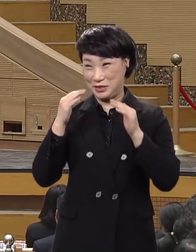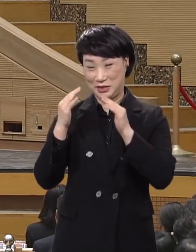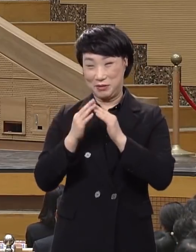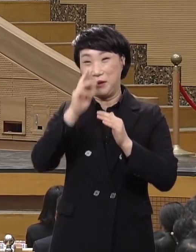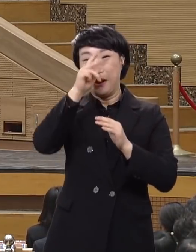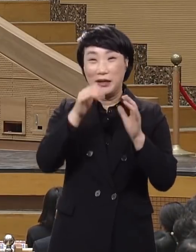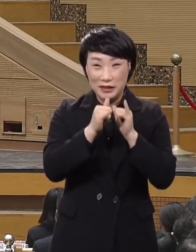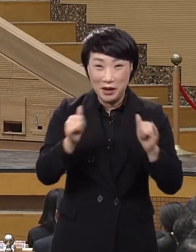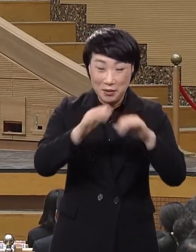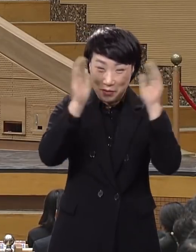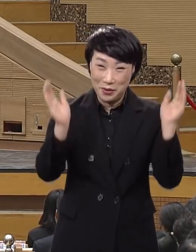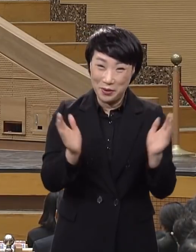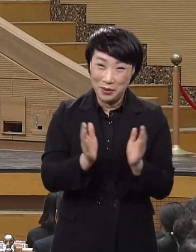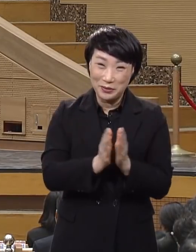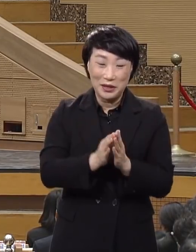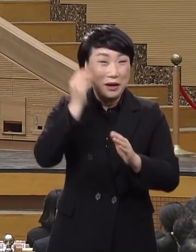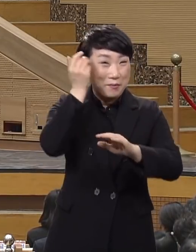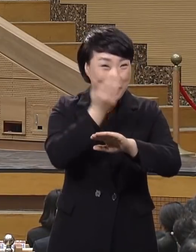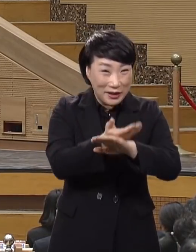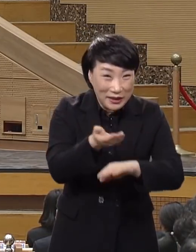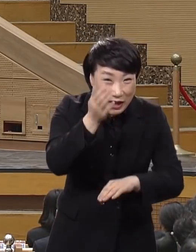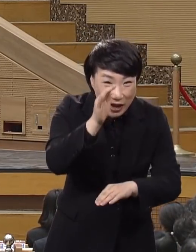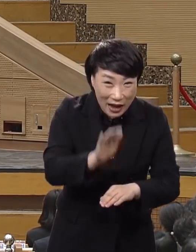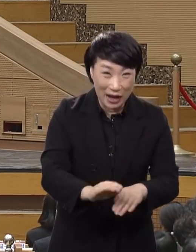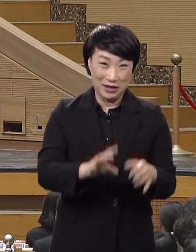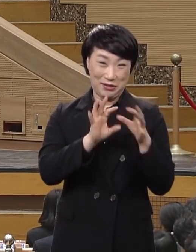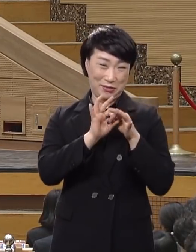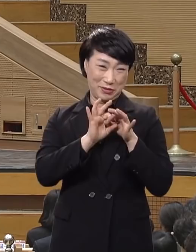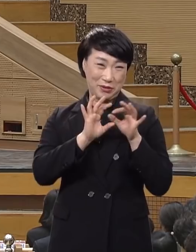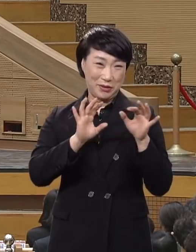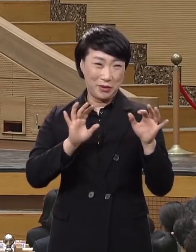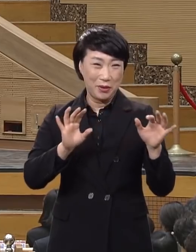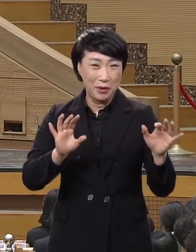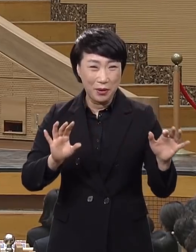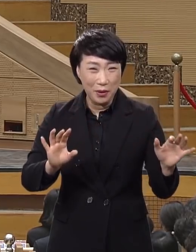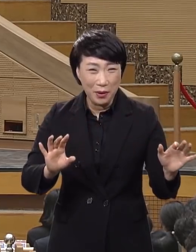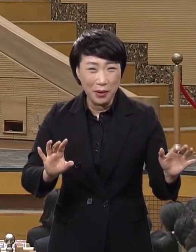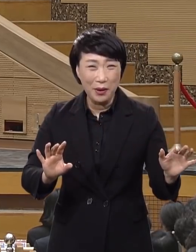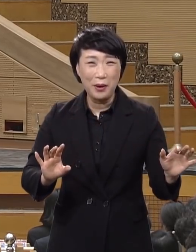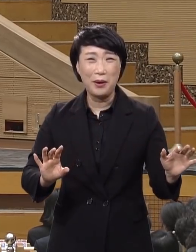뒷집에 박서방 모두 다 반대하여